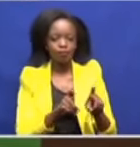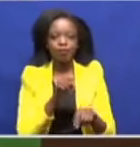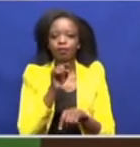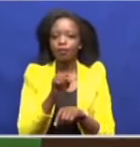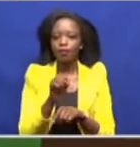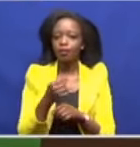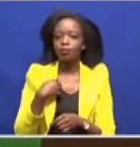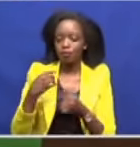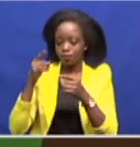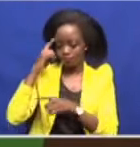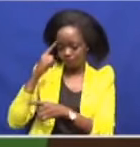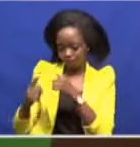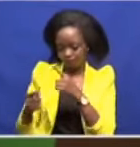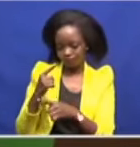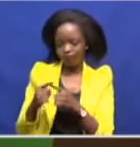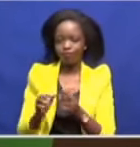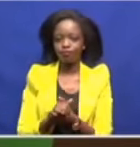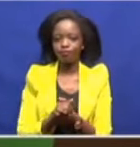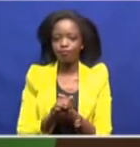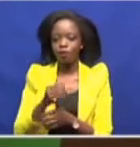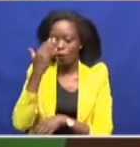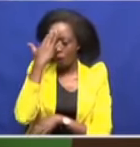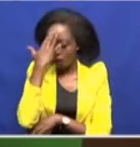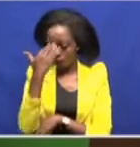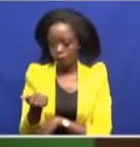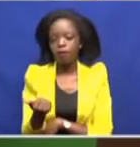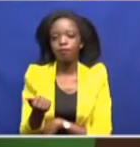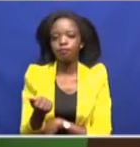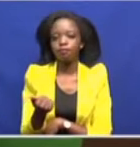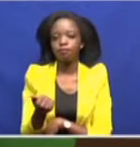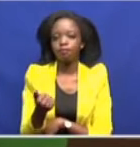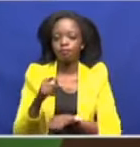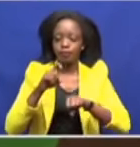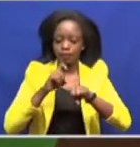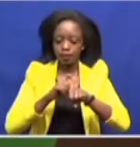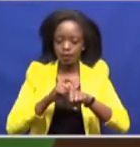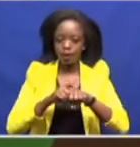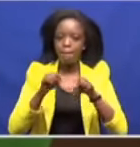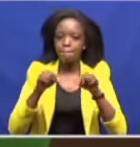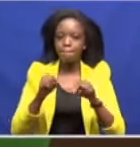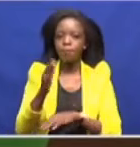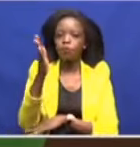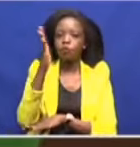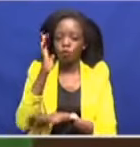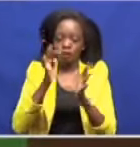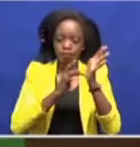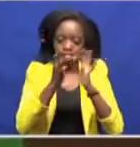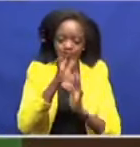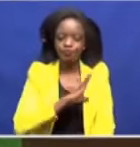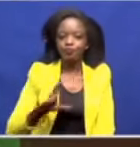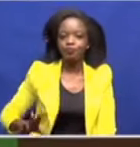maana najiuliza swali, kwa nini haswa wakati huu Mwenyezi Mungu Yesu